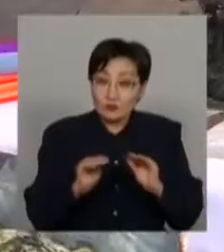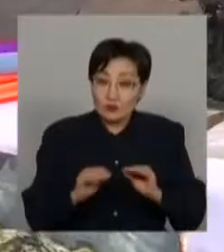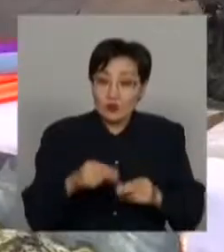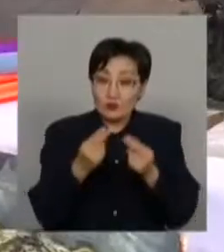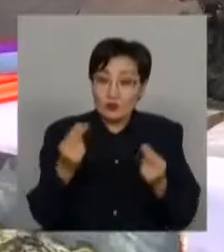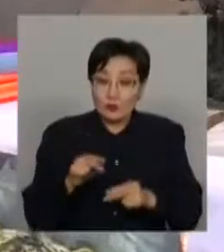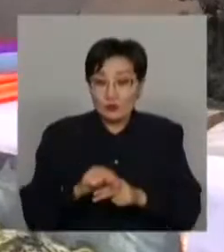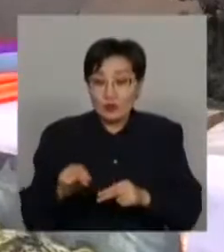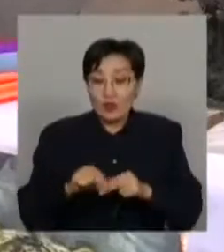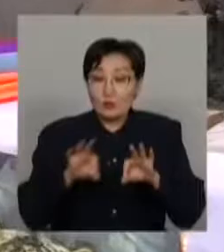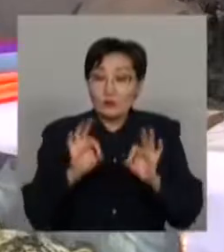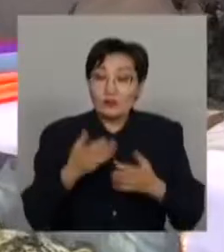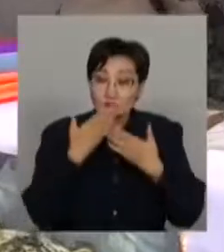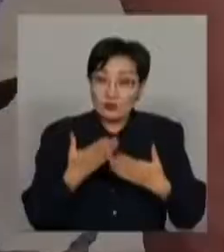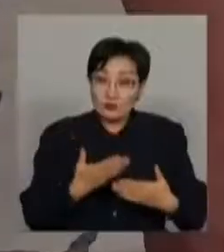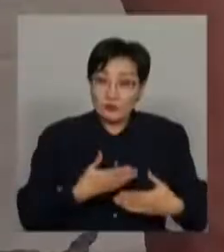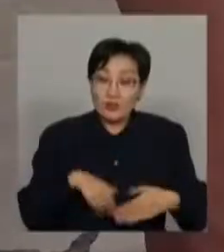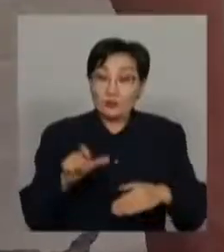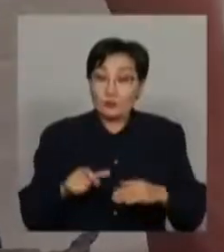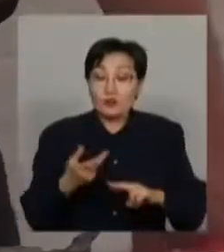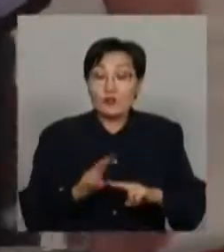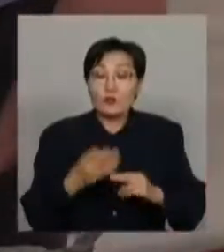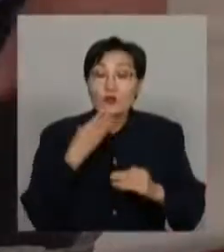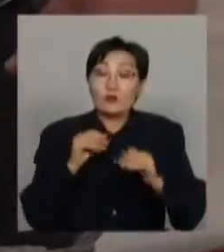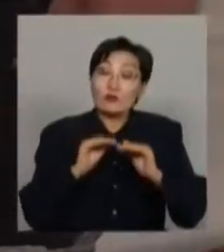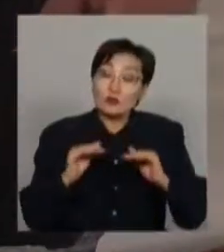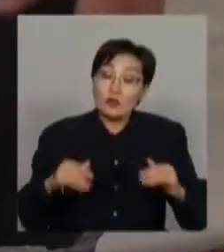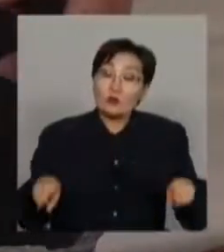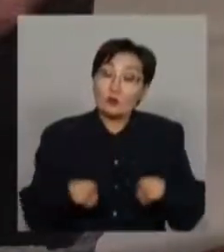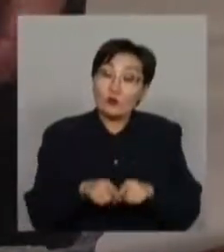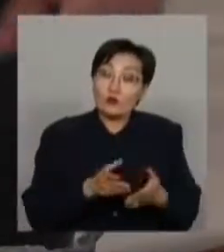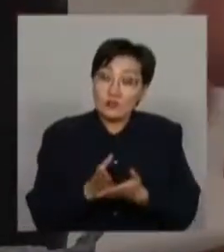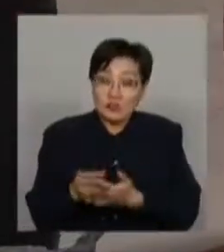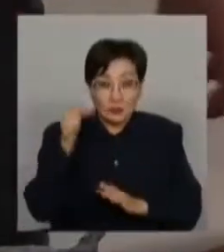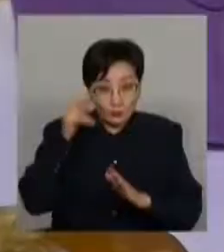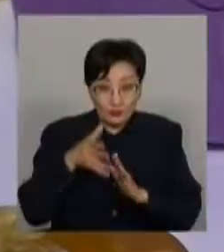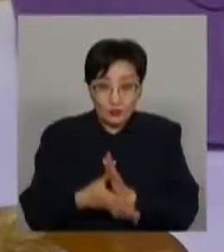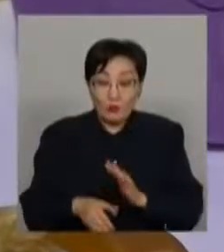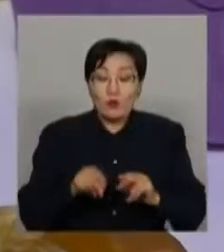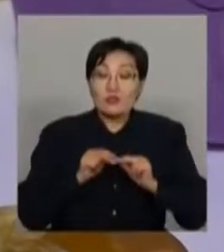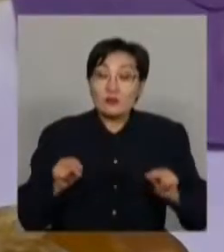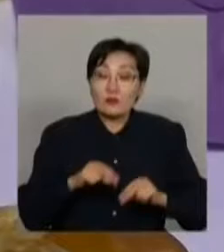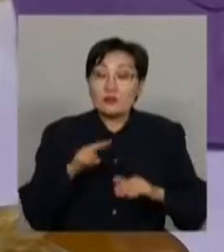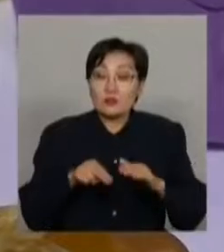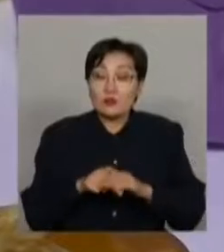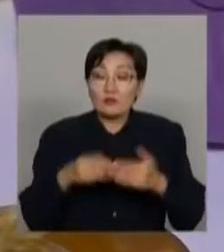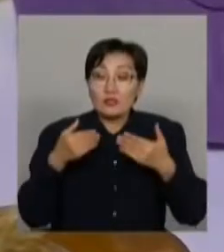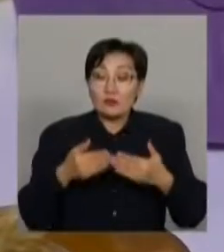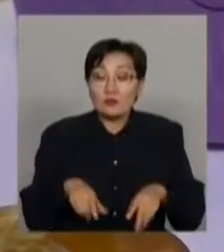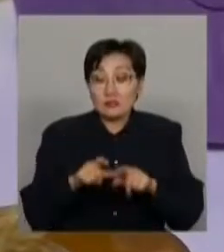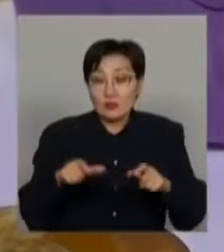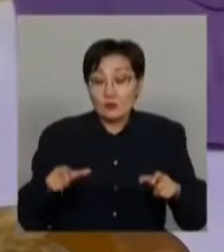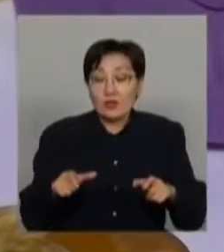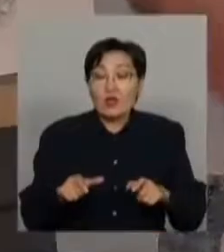үйретеді. Өнер десе ішкен асын жерге қояды. Бүгінде өз балашағасы да осы саланы меңгерген. Ал ұстаз қол астынан түлеп ұшқан шәкірттерінің